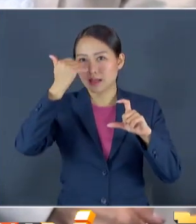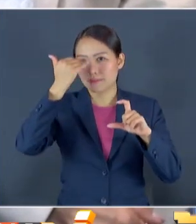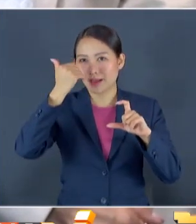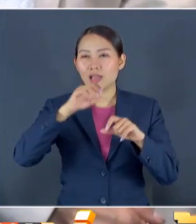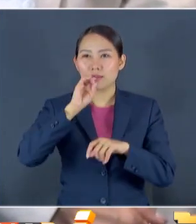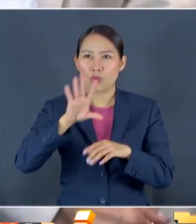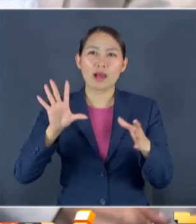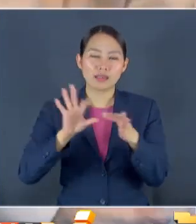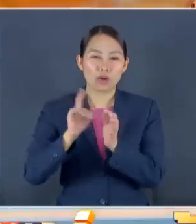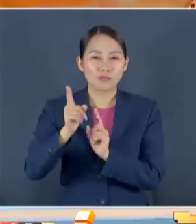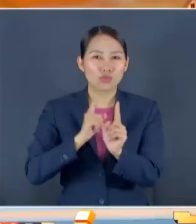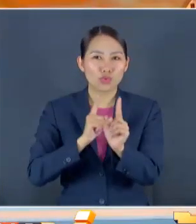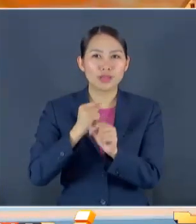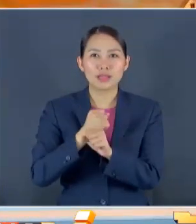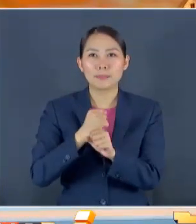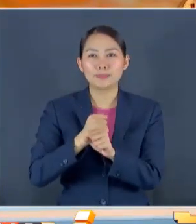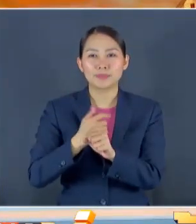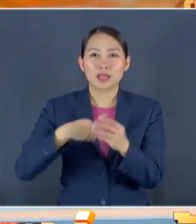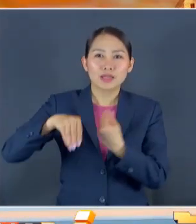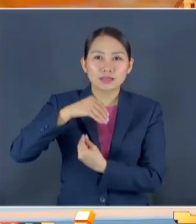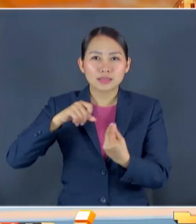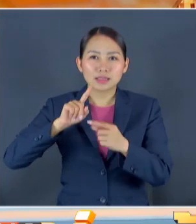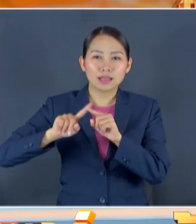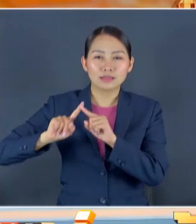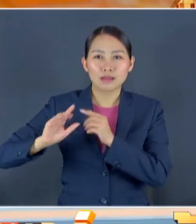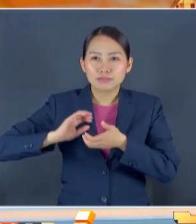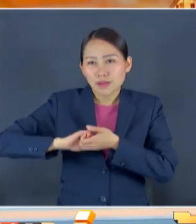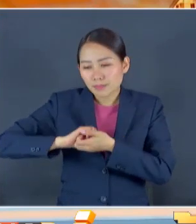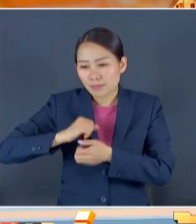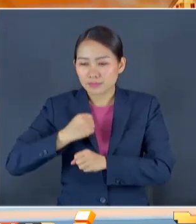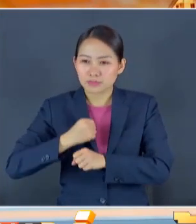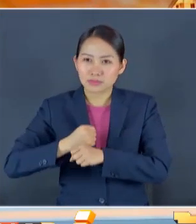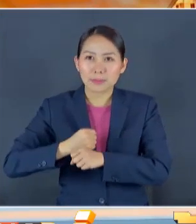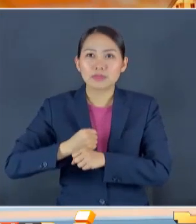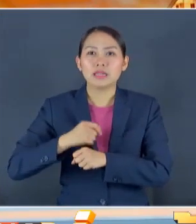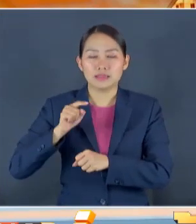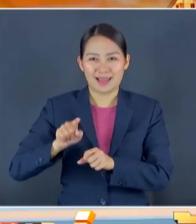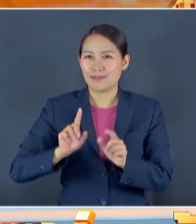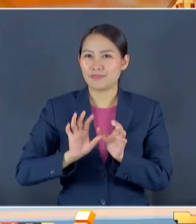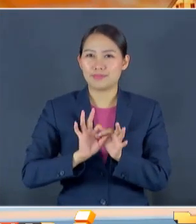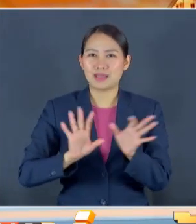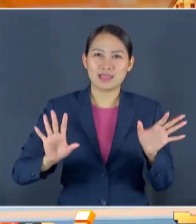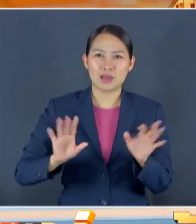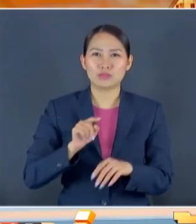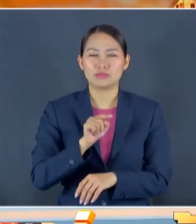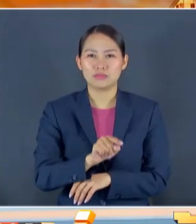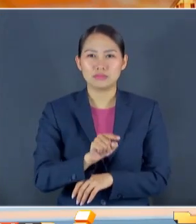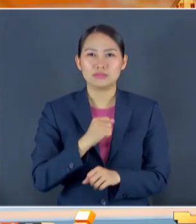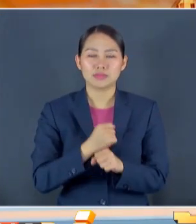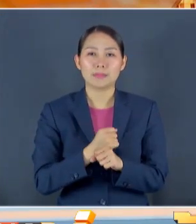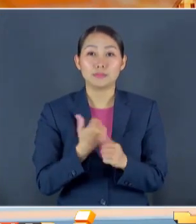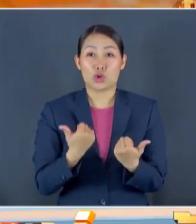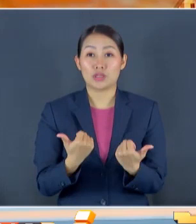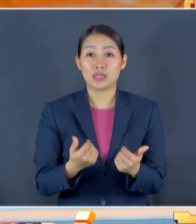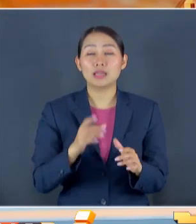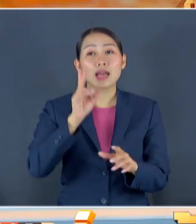ณเฉลิมชัยก็มีโอกาสชี้แจงแล้วแต่ที่สำคัญที่สุดก็คือฝาก DSI นะสาวไปถึงนะหมูเถื่อนไก่เถื่อนนะฮะอะไรต่างๆเหล่านี้ที่ยังเถื่อนเนี่ย